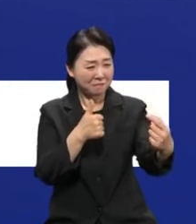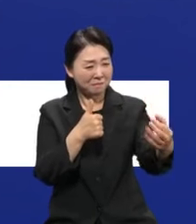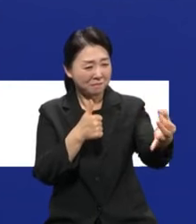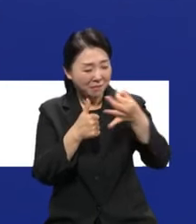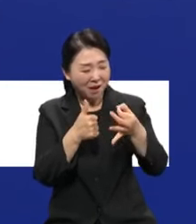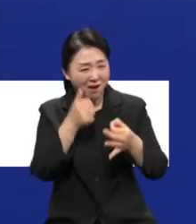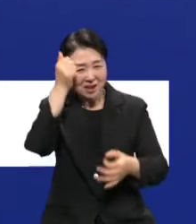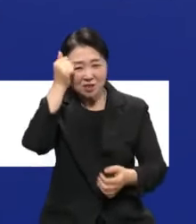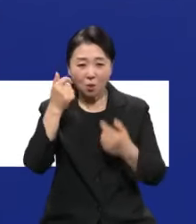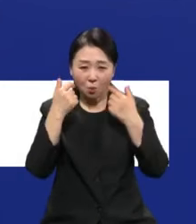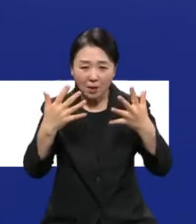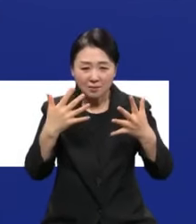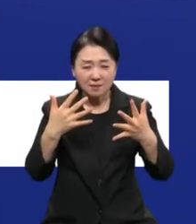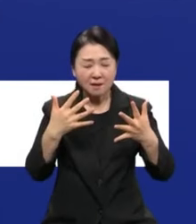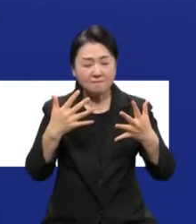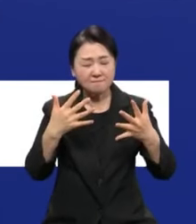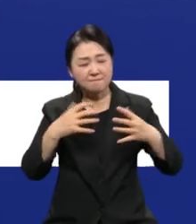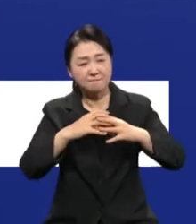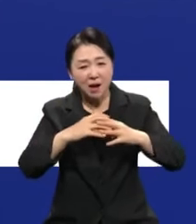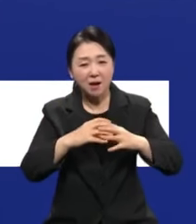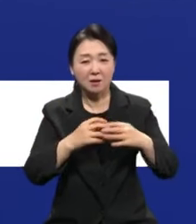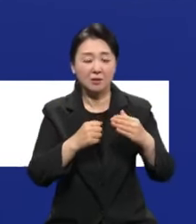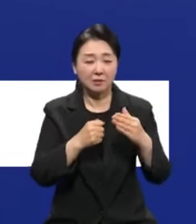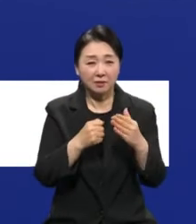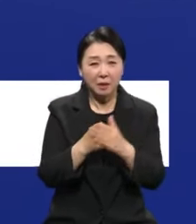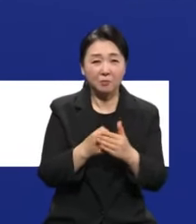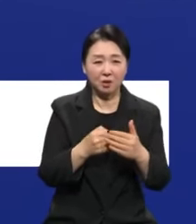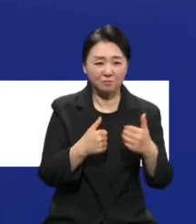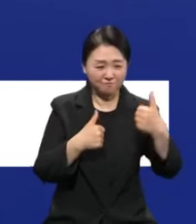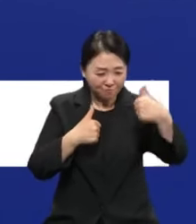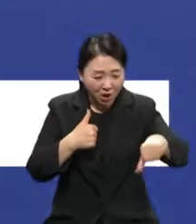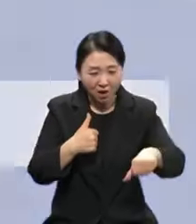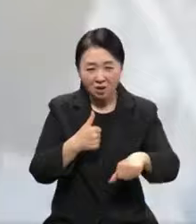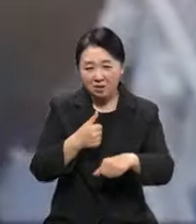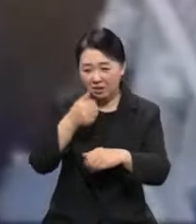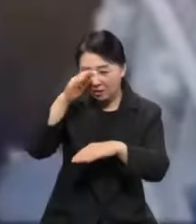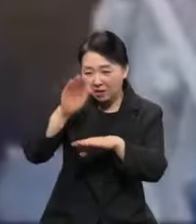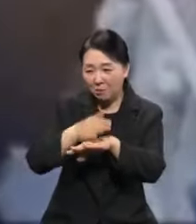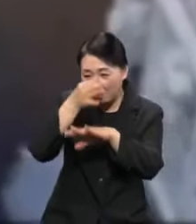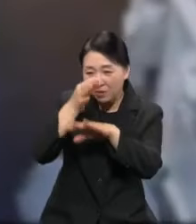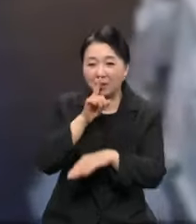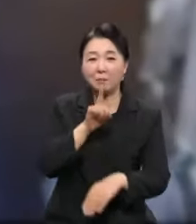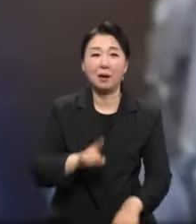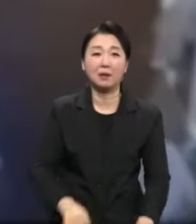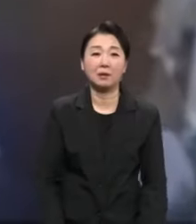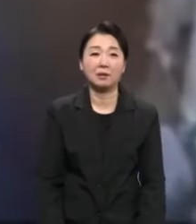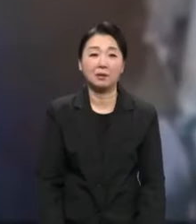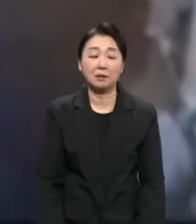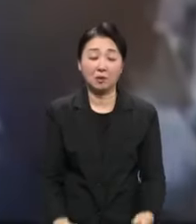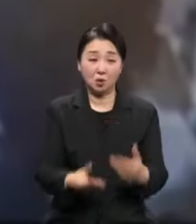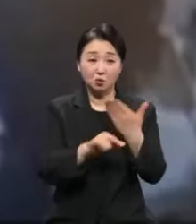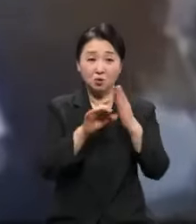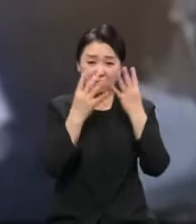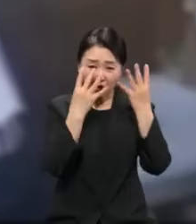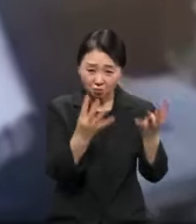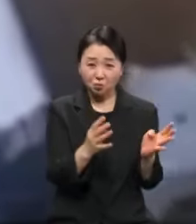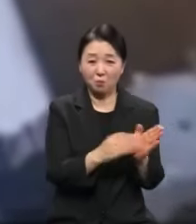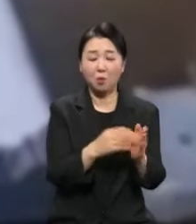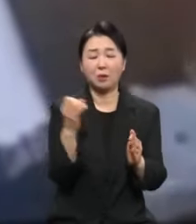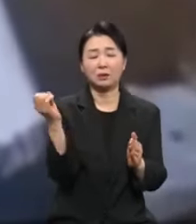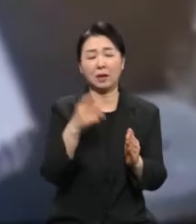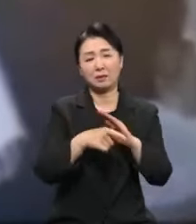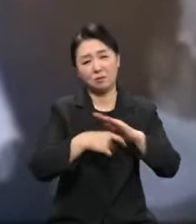인사를 하면서 아, 잘못했습니다. 사실대로 말하겠습니다라고 이제 지난해 9월 출소한 남성은 이렇게